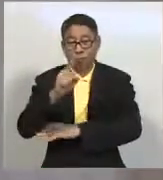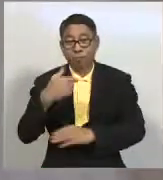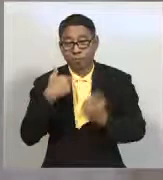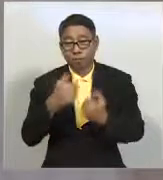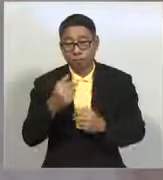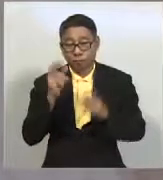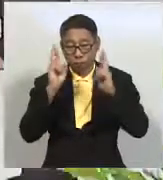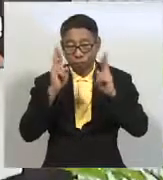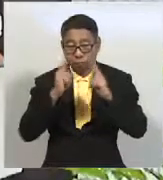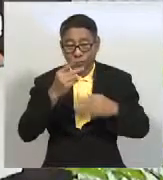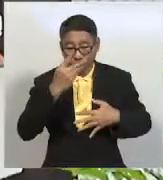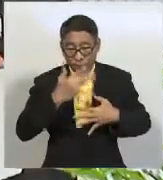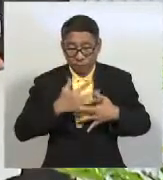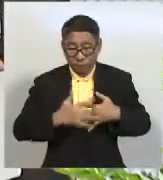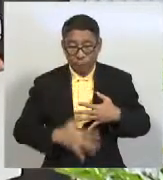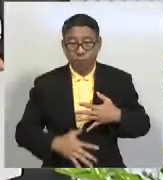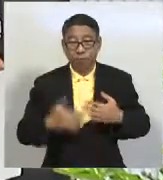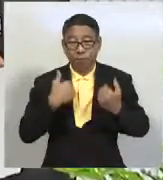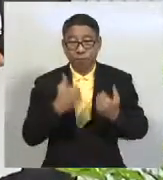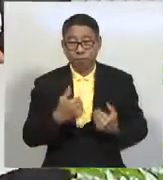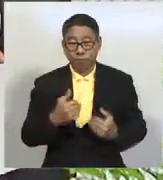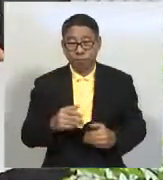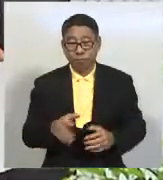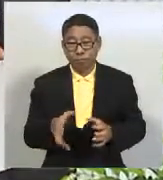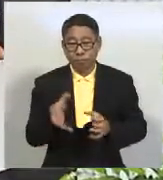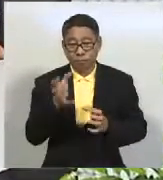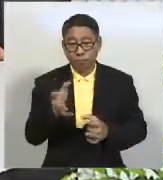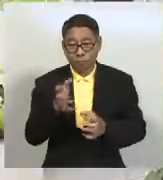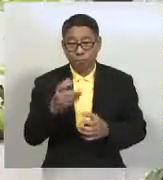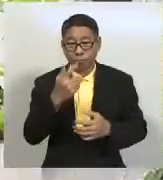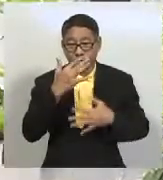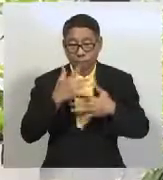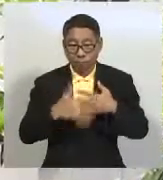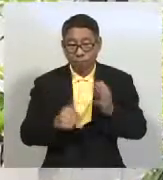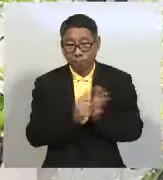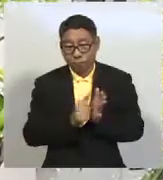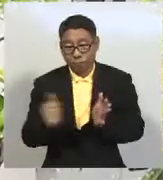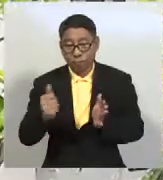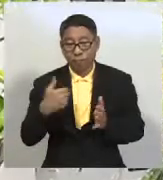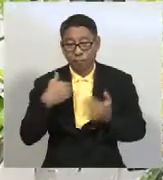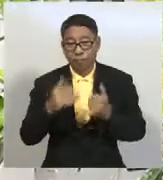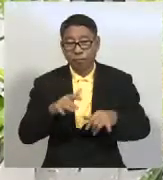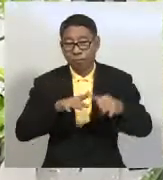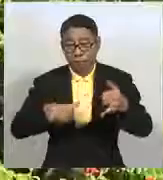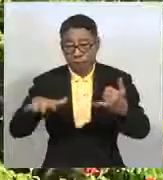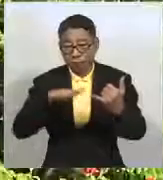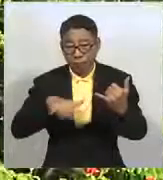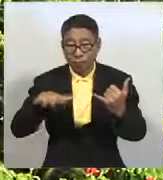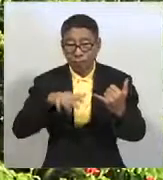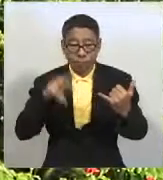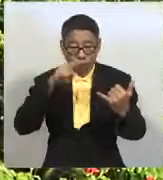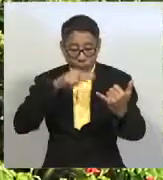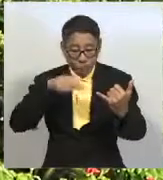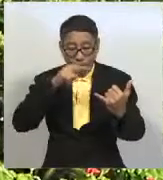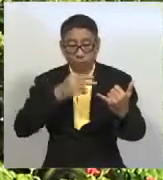พเฝ้าระวังเลือดออกในช่องท้องเพื่อป้องกันการช็อกจากการเสียเลือดซึ่งสัญญาณชีพก็ปกติจึงให้เฝ้าดูอาการต่อโ